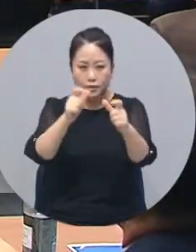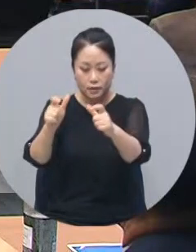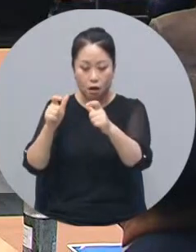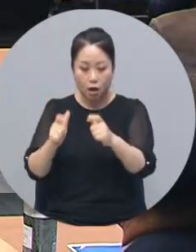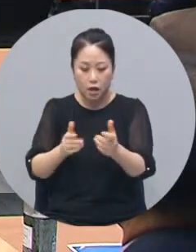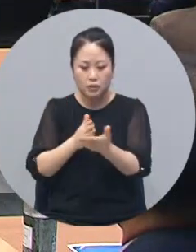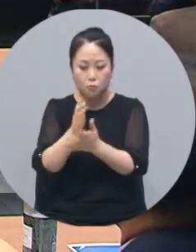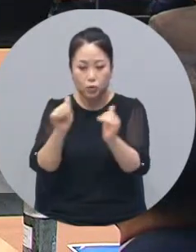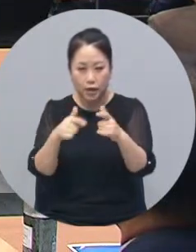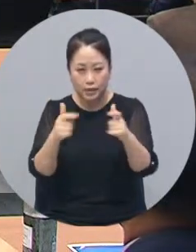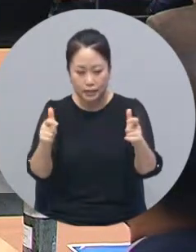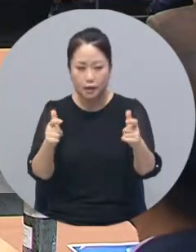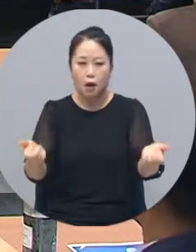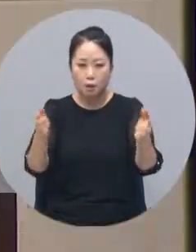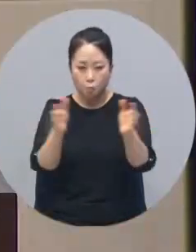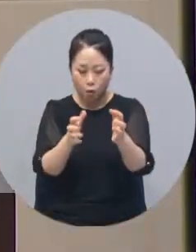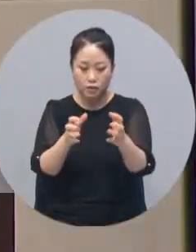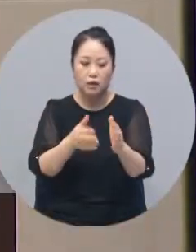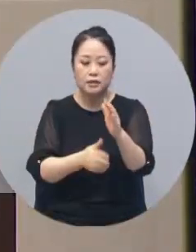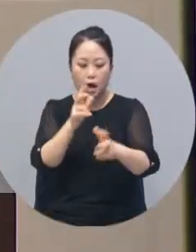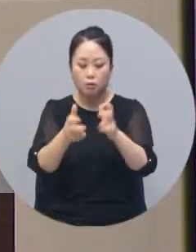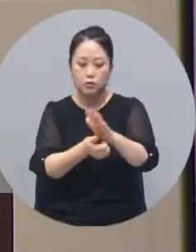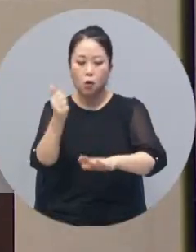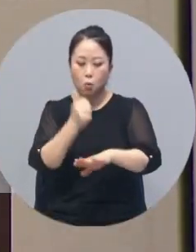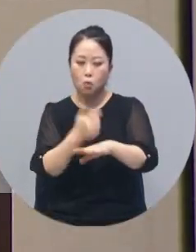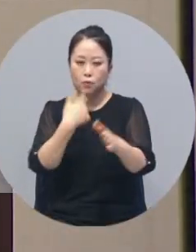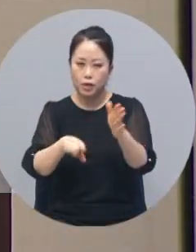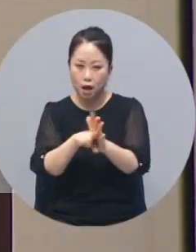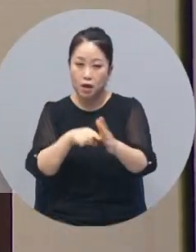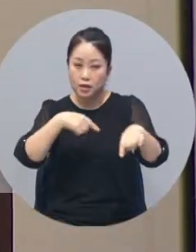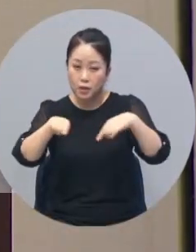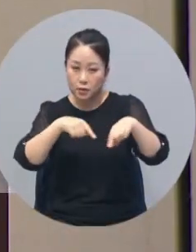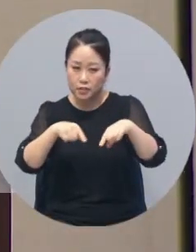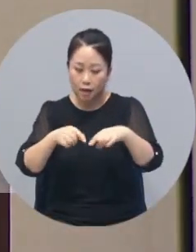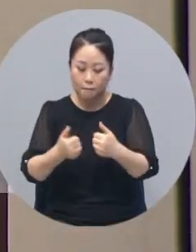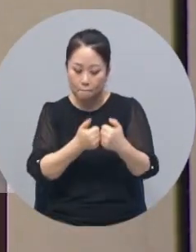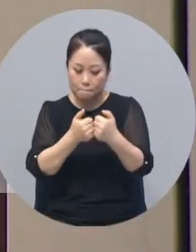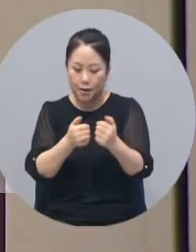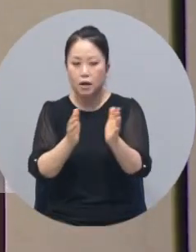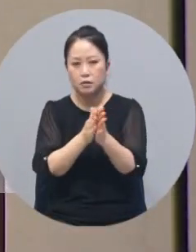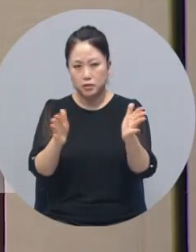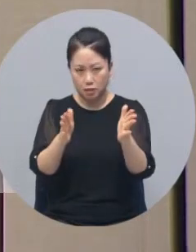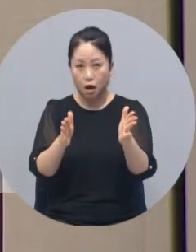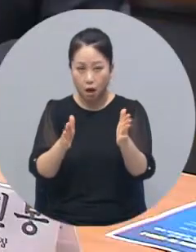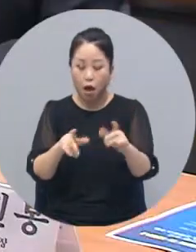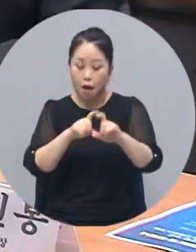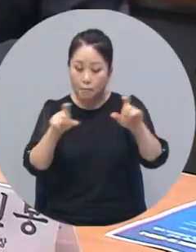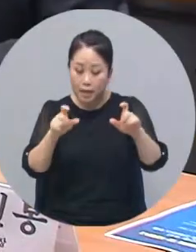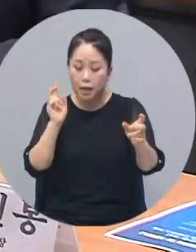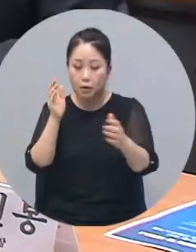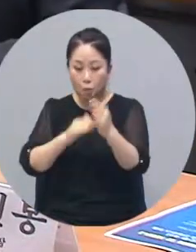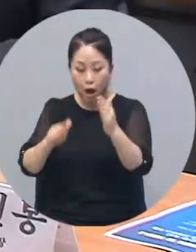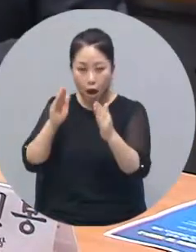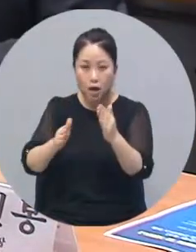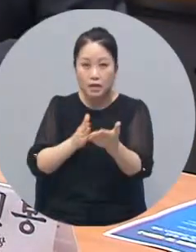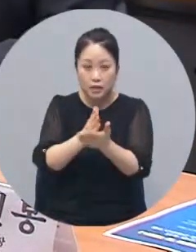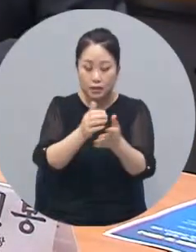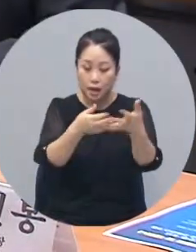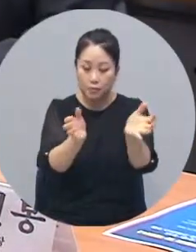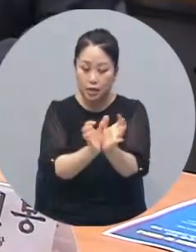성공을 위한 정책적 대안 모색에 나섰습니다. 북항 미래 포럼은 민관 전담기구 발족, 아시아